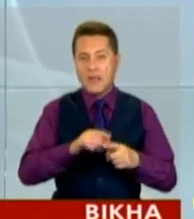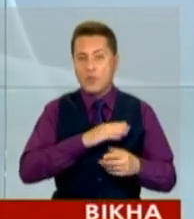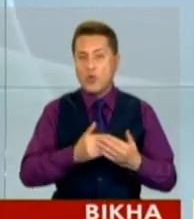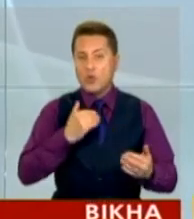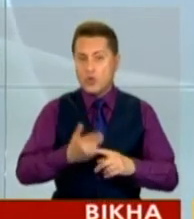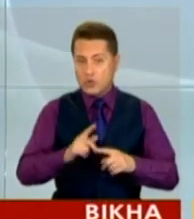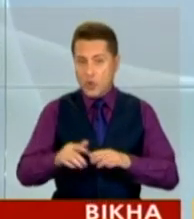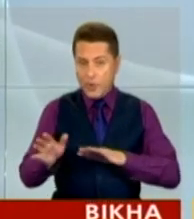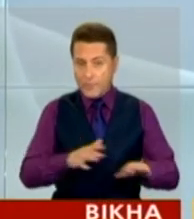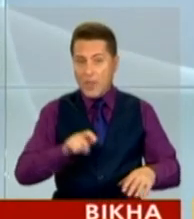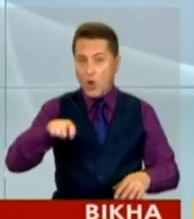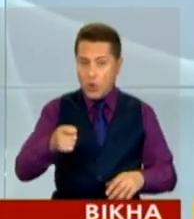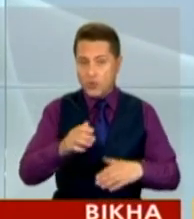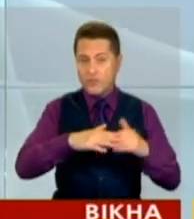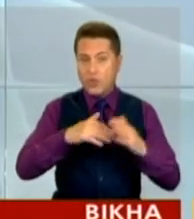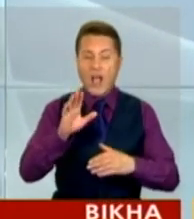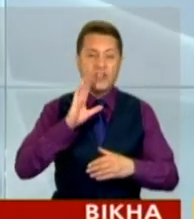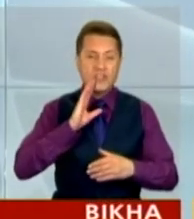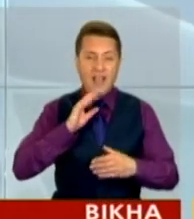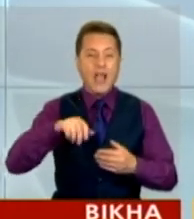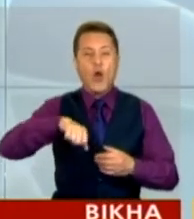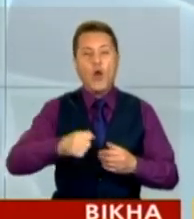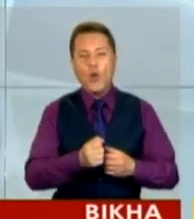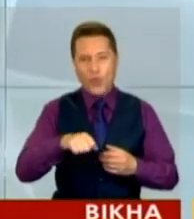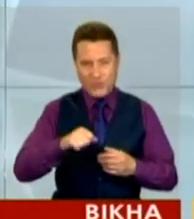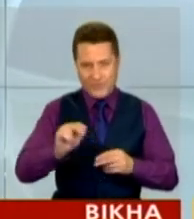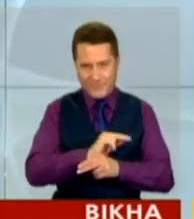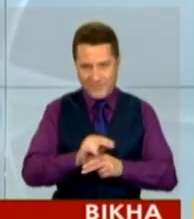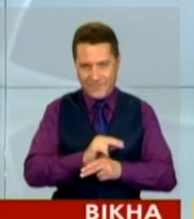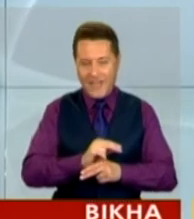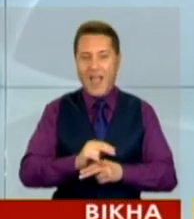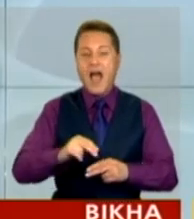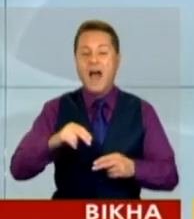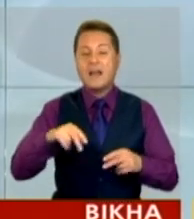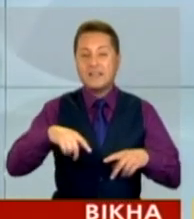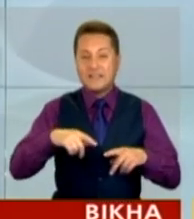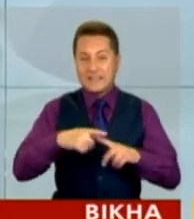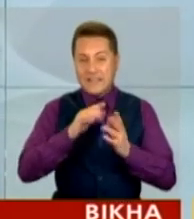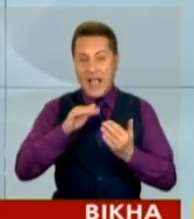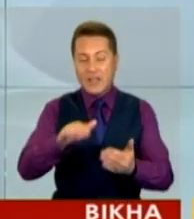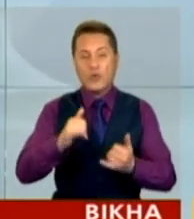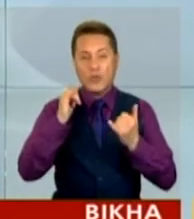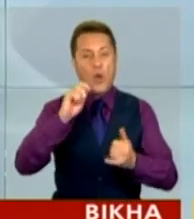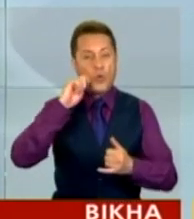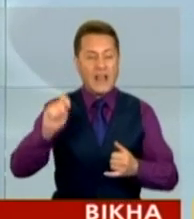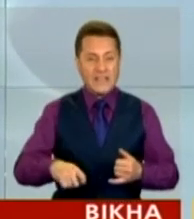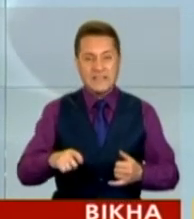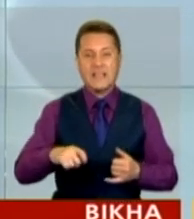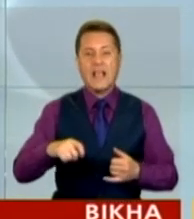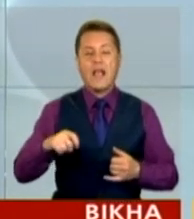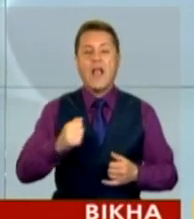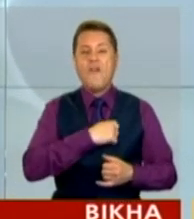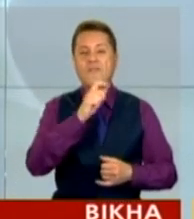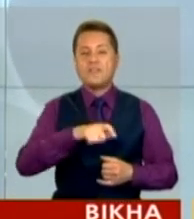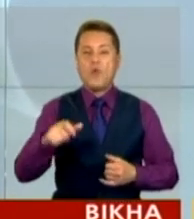Ключ у руках жінки. На Рівненщині прекрасна половина ремонтує техніку для українських військових. Вони не цураються чоловічої роботи, беруть до